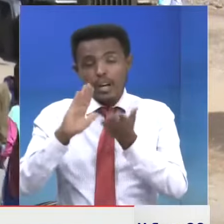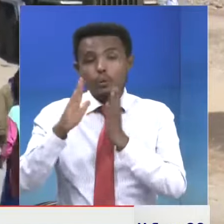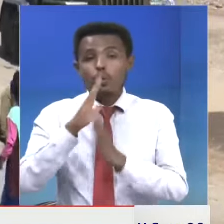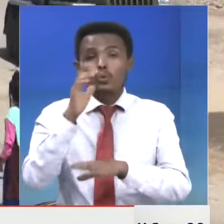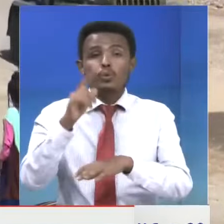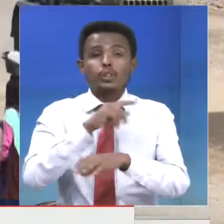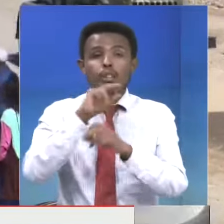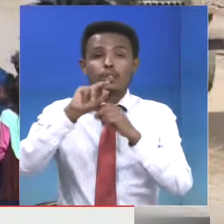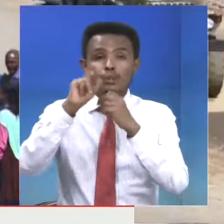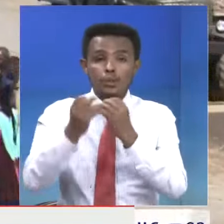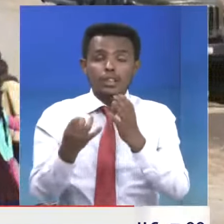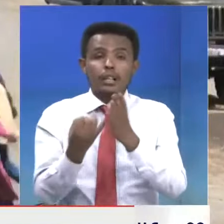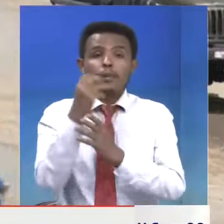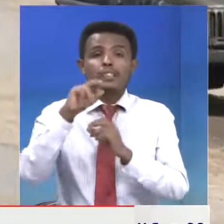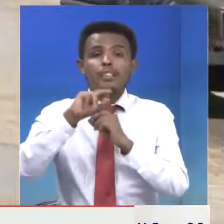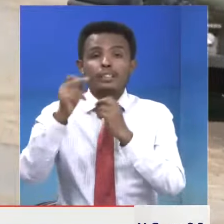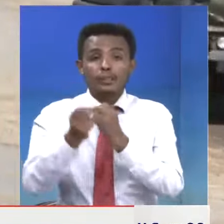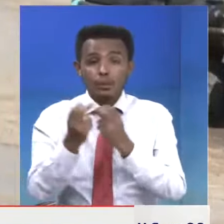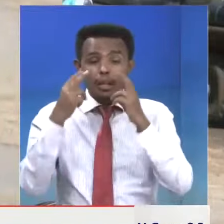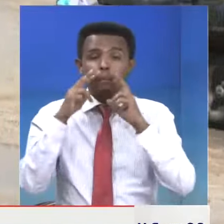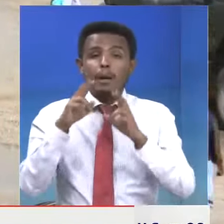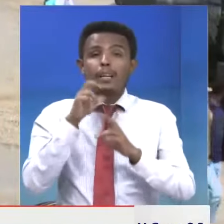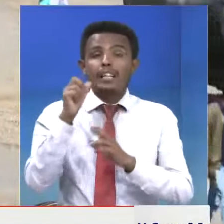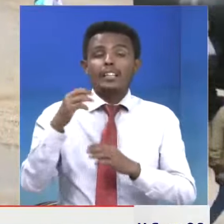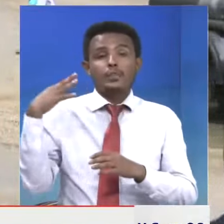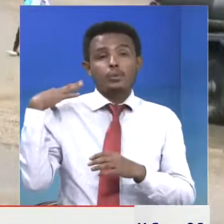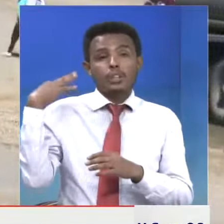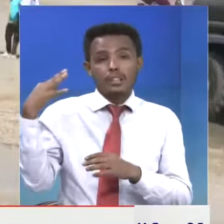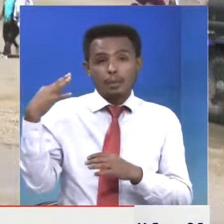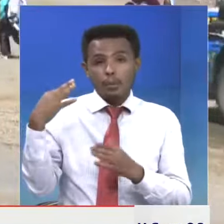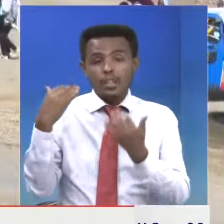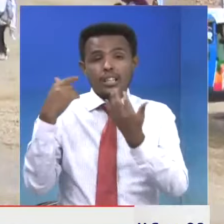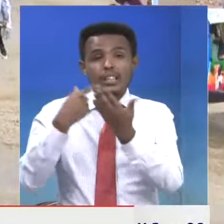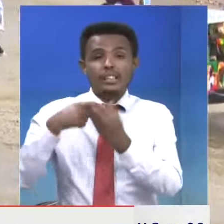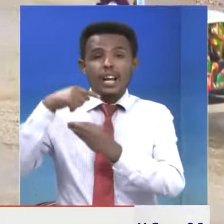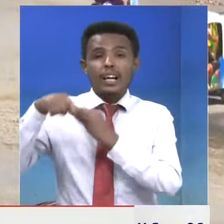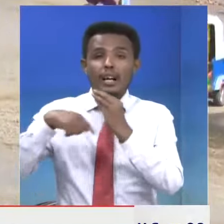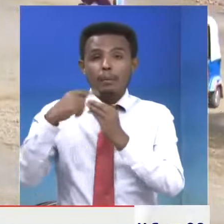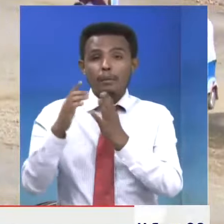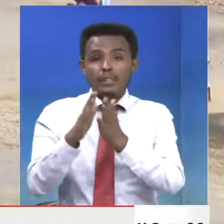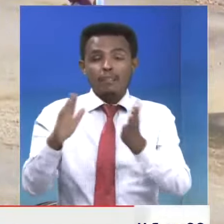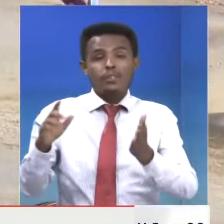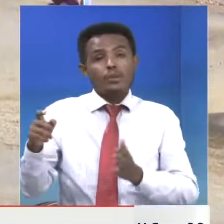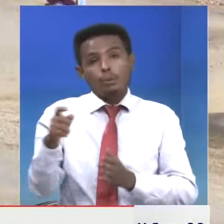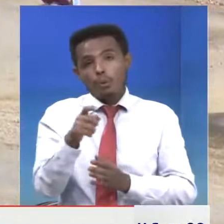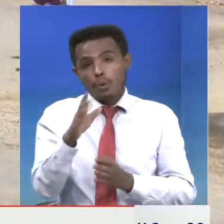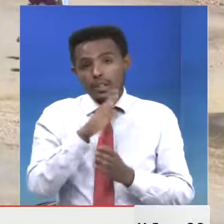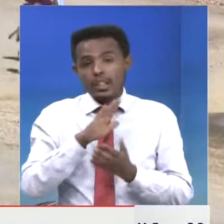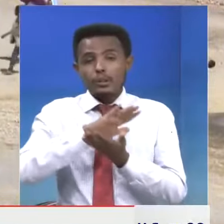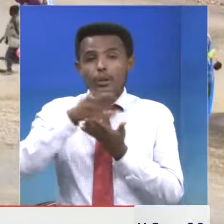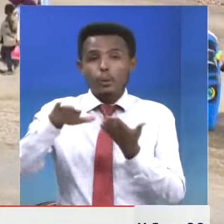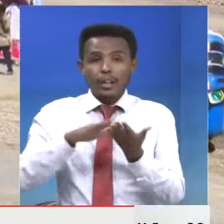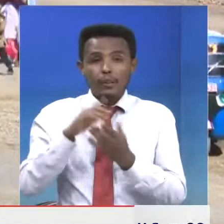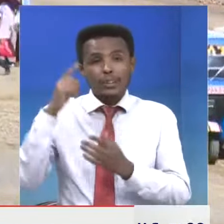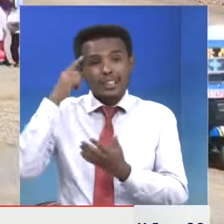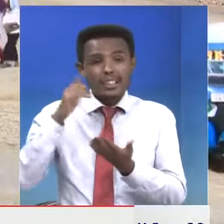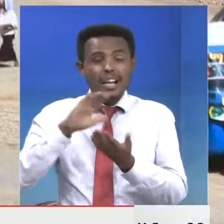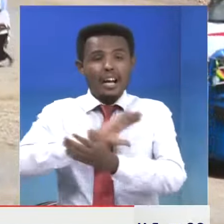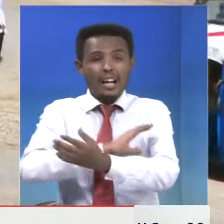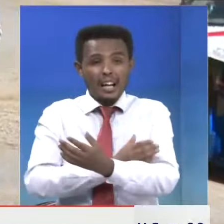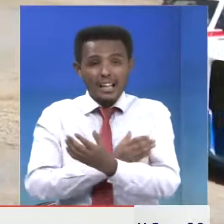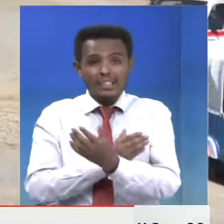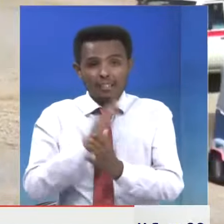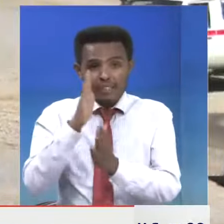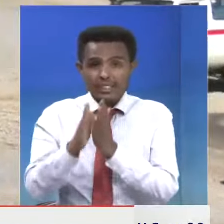ተቋማት፣ የልማት ድርጅቶች እና የሚመለከታቸው ግለሰቦች እዚህ አካባቢ በጣም ሰፊ የሆነ የወራሪው የትግራይ ኃይል በፈጸመው በደል፣ ወራሪው የትግራይ